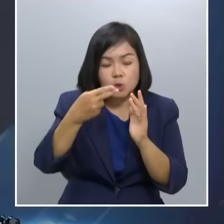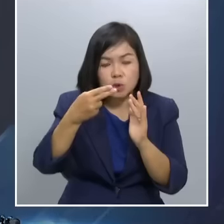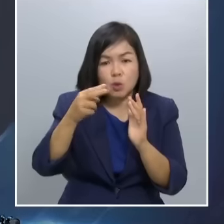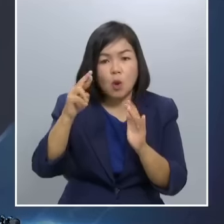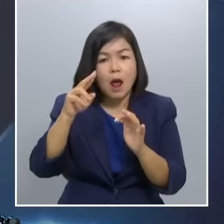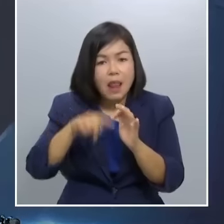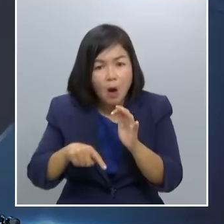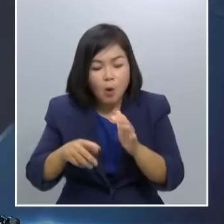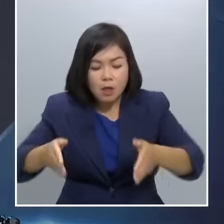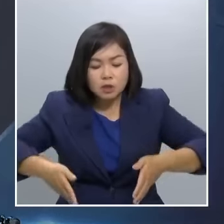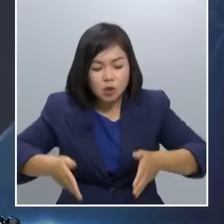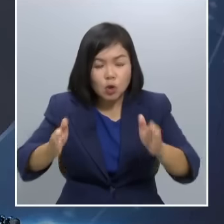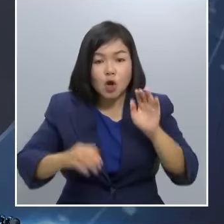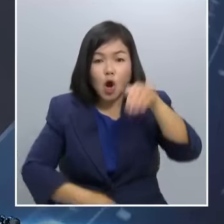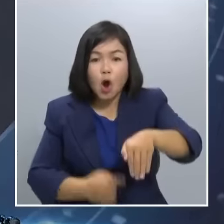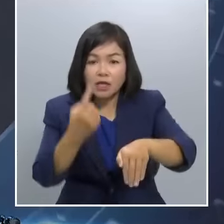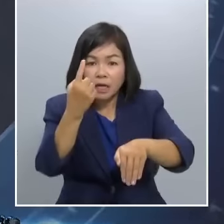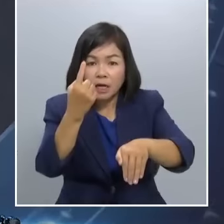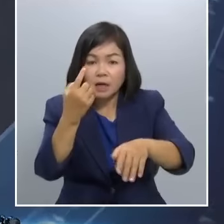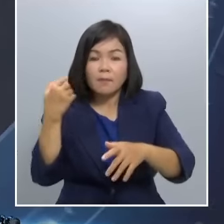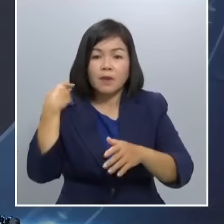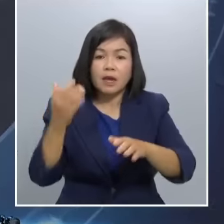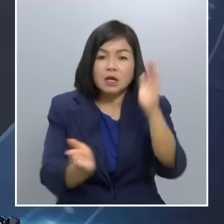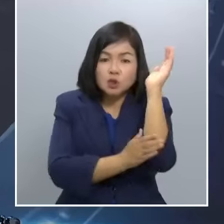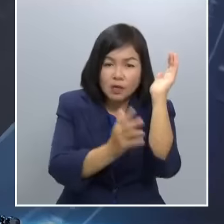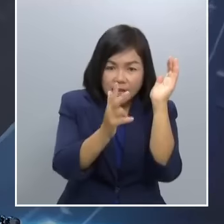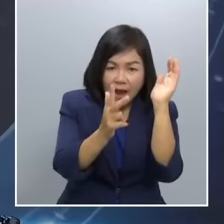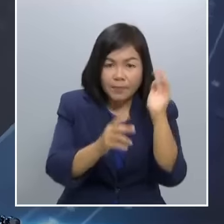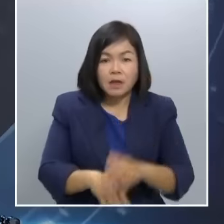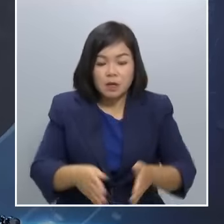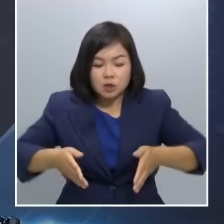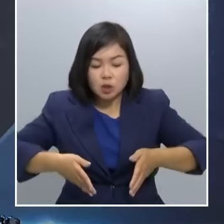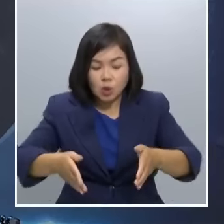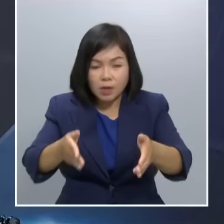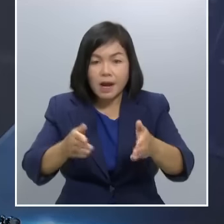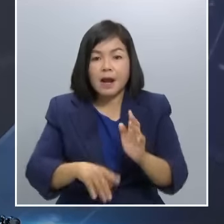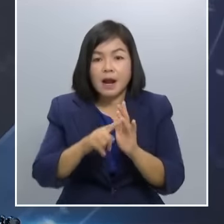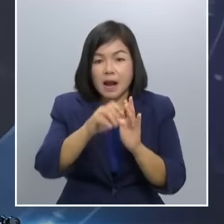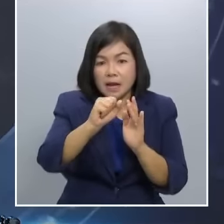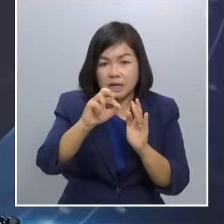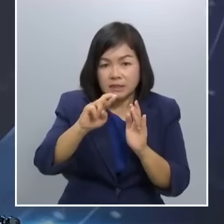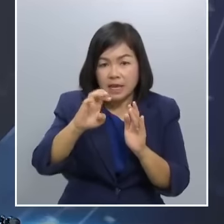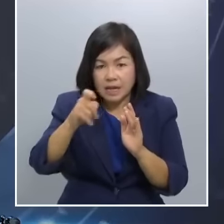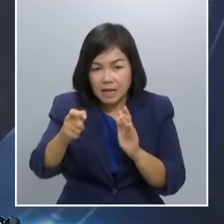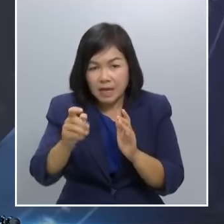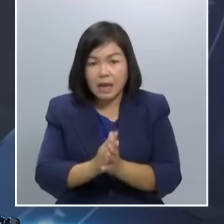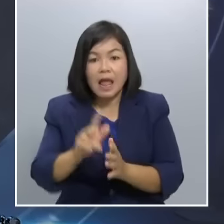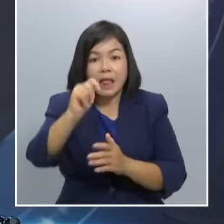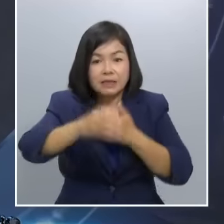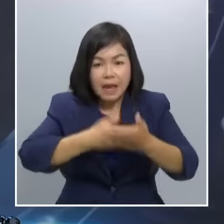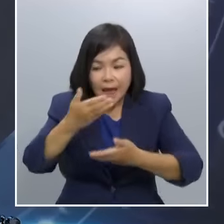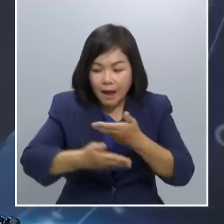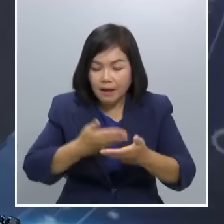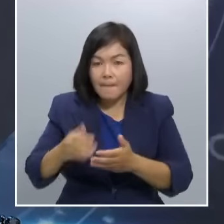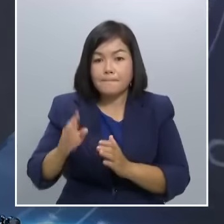7ถนนสุเหร่าคลอง 1ซอย 3ซอยเสรีไทย 38ซอยเสรีไทย 39แถวๆตลาดบางชันก็นะครับ